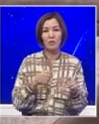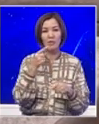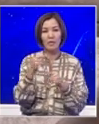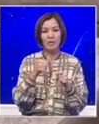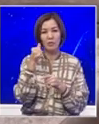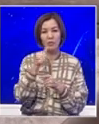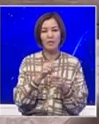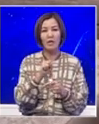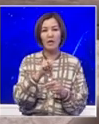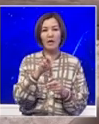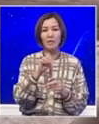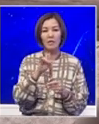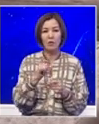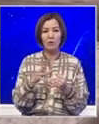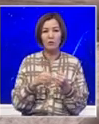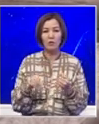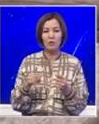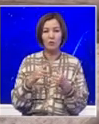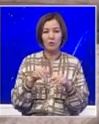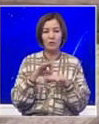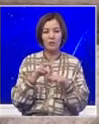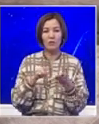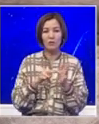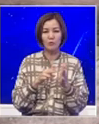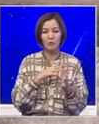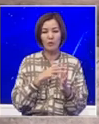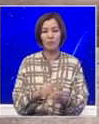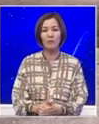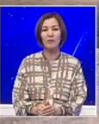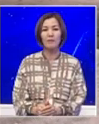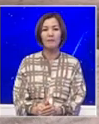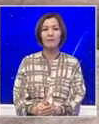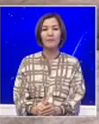жылы Атырау жерінде ұйымдастырылады деп жоспарланып отыр. Меруерт